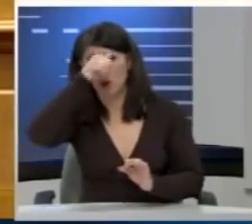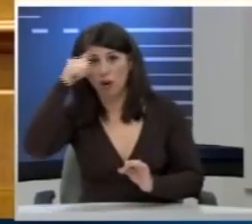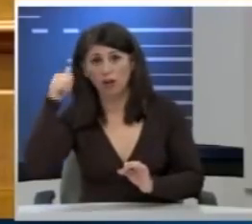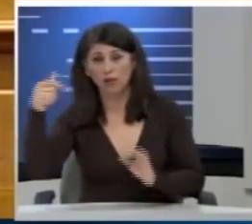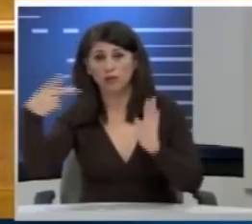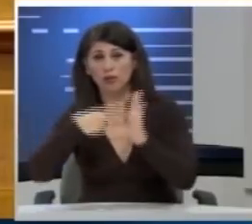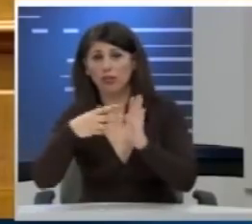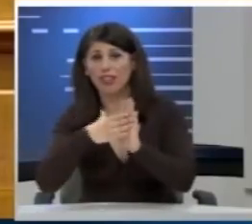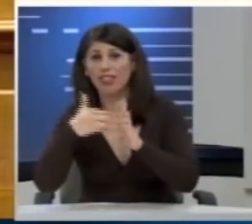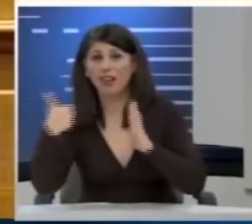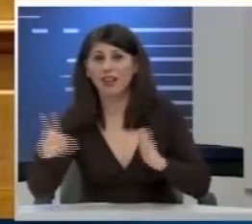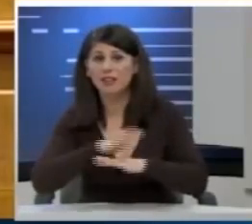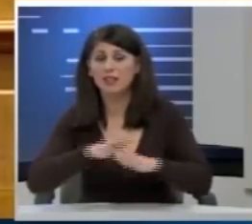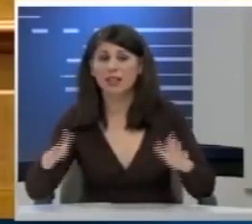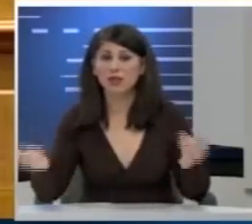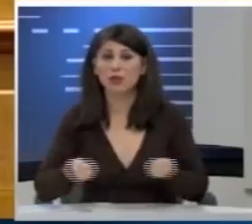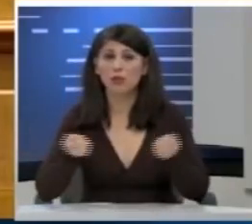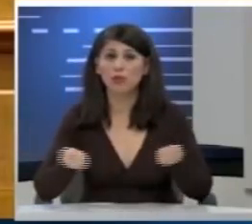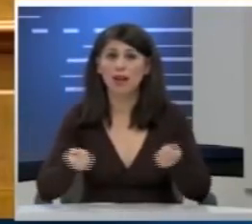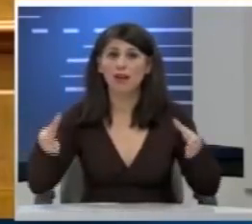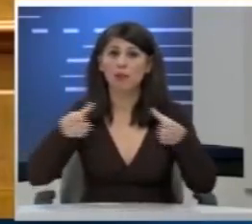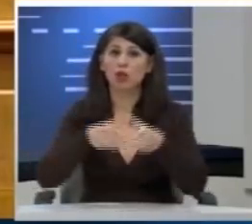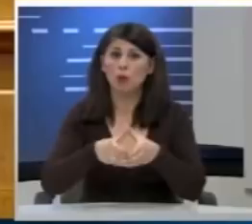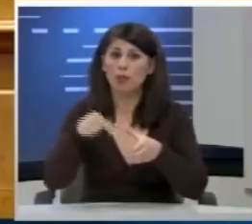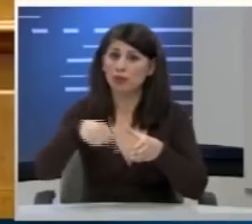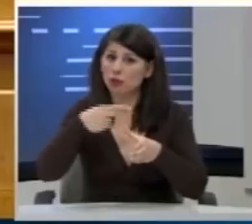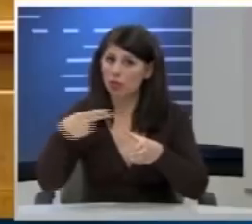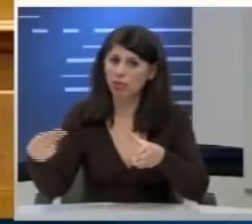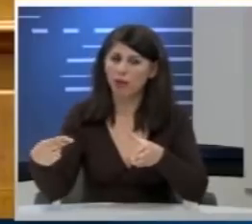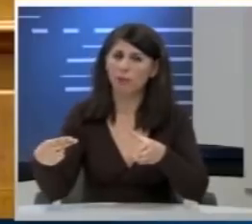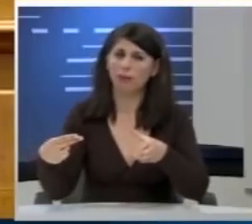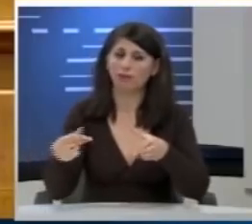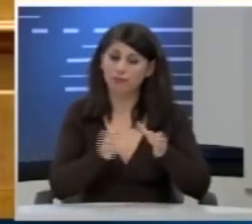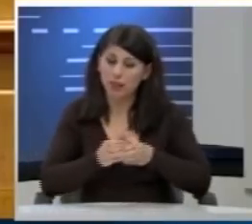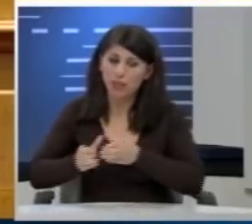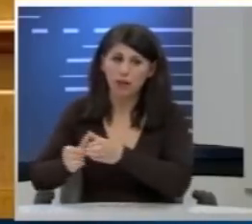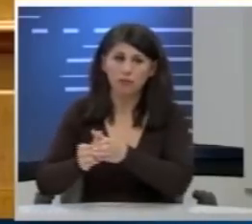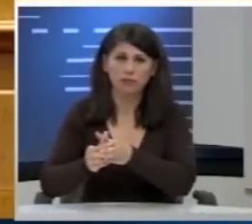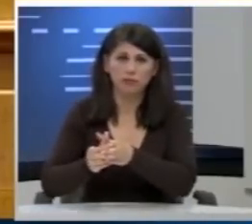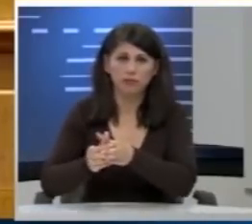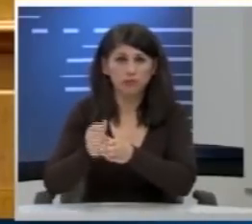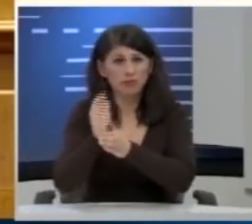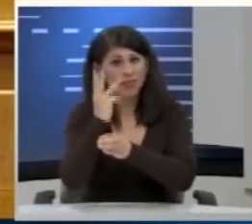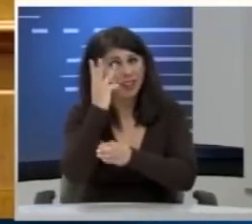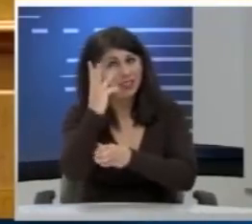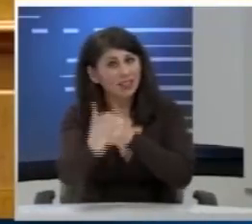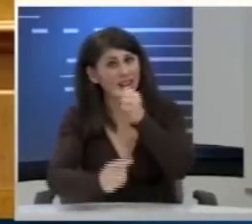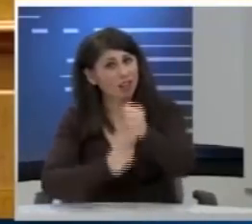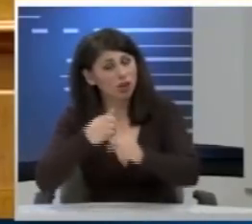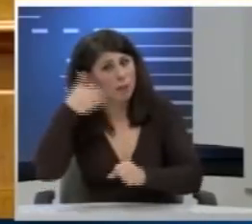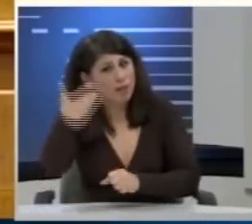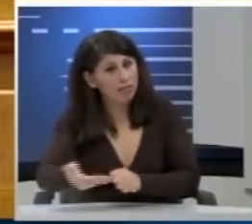του 2016 ολοκλήρωσε το έργο της η Επιτροπή για το θέμα η διακομματική και φέτος, 3 χρόνια